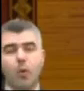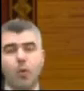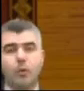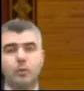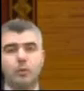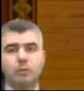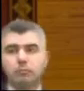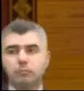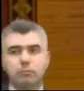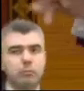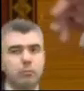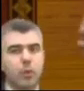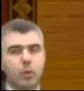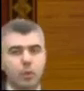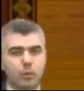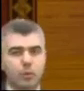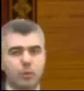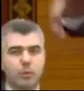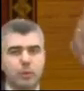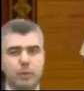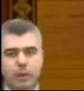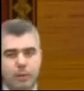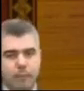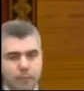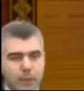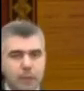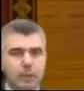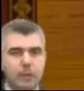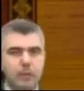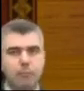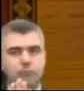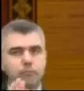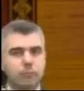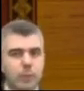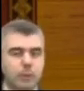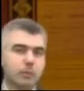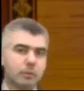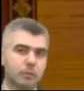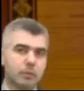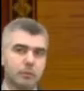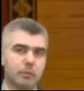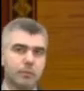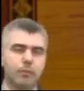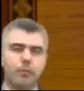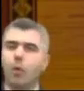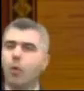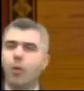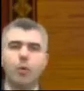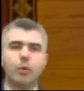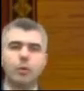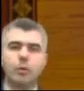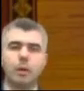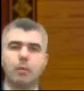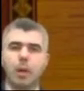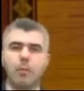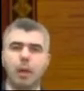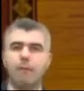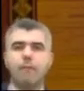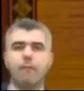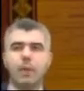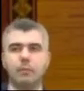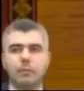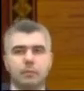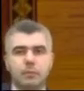يساهم فيها. وأريد في هذا المجال أن أتحدث عن البنى التحتية، عن الطاقة، وكل القطاعات